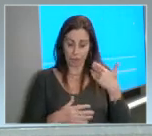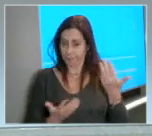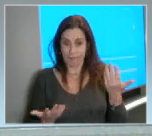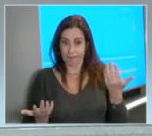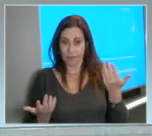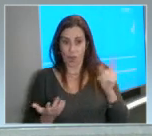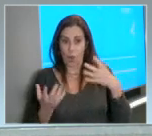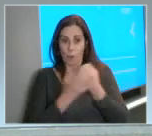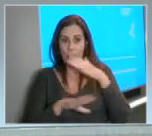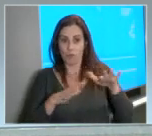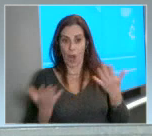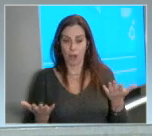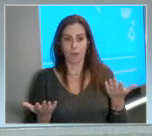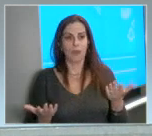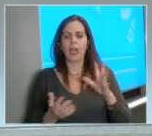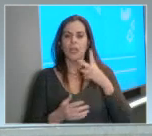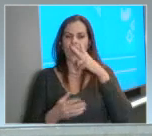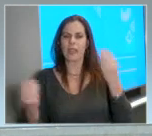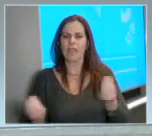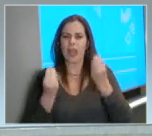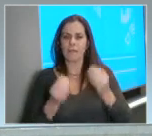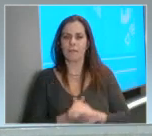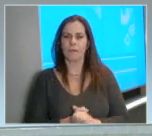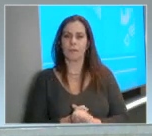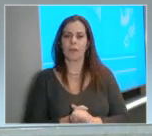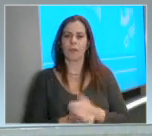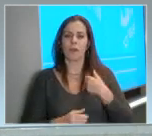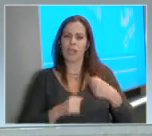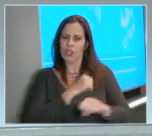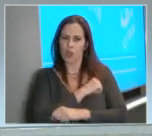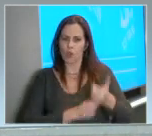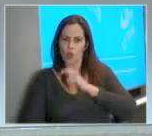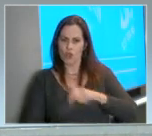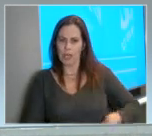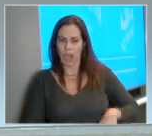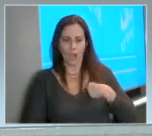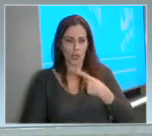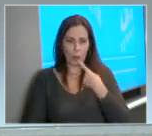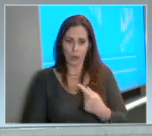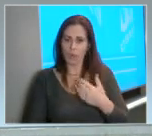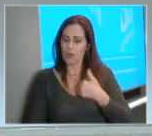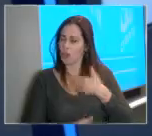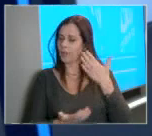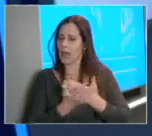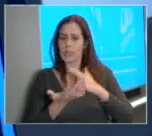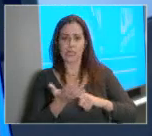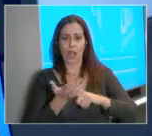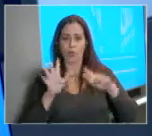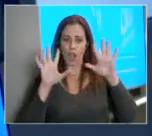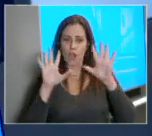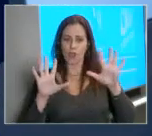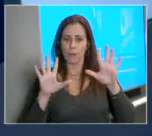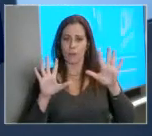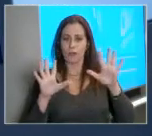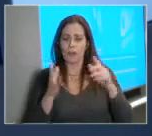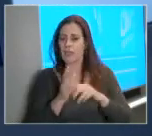61, לא הוקמה כאן ממשלת מיעוט. אז איך אתה רואה את הדברים, דוד? קודם כל, בתור סגן ראש מועצה, אני אומר, חיידן, שאנחנו כבר 10 חודשים